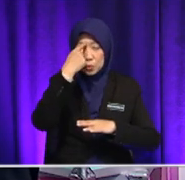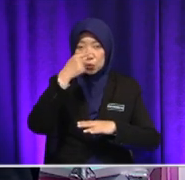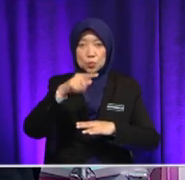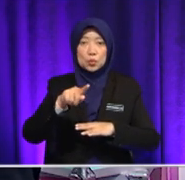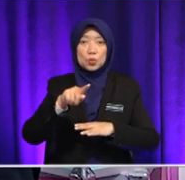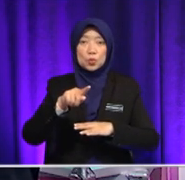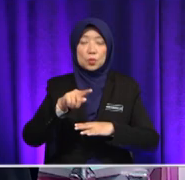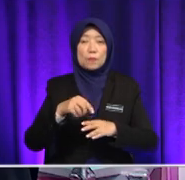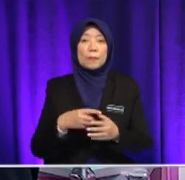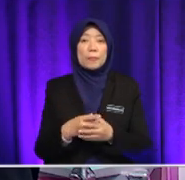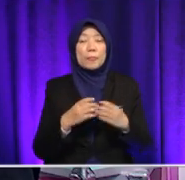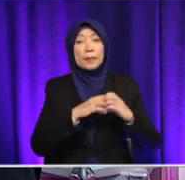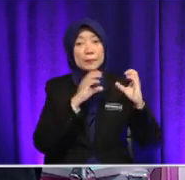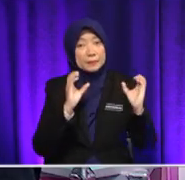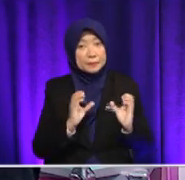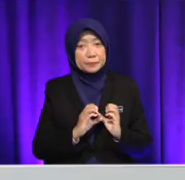cenderamata